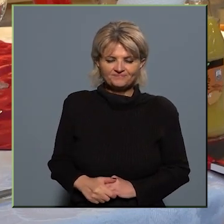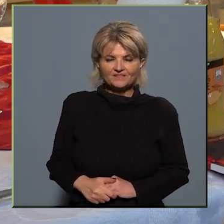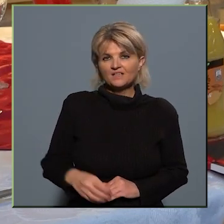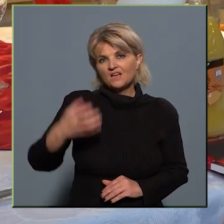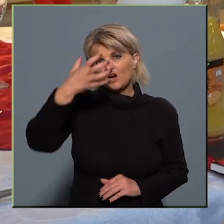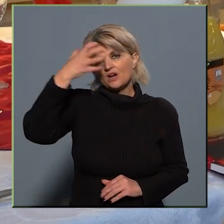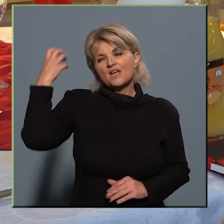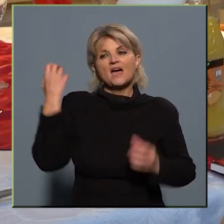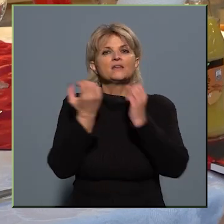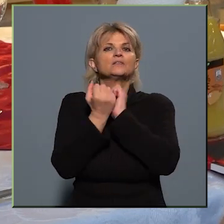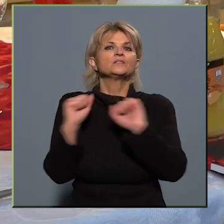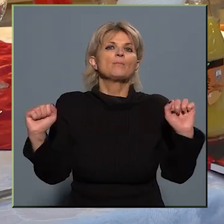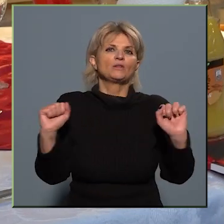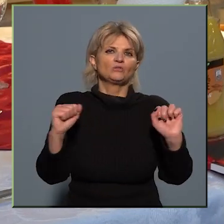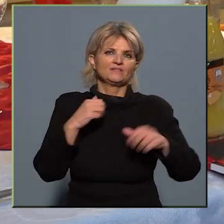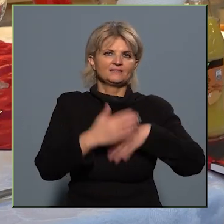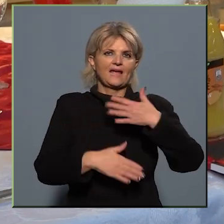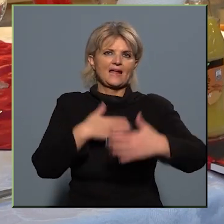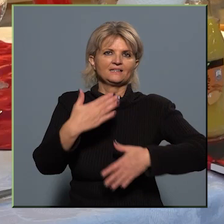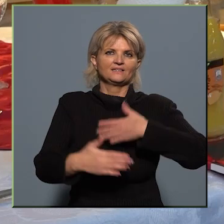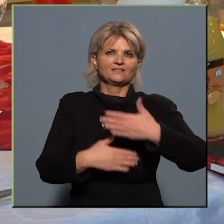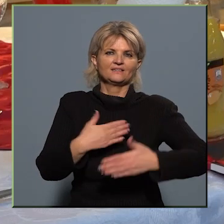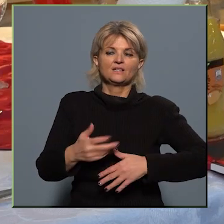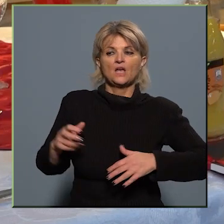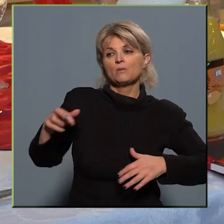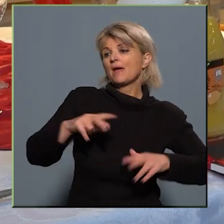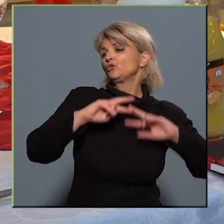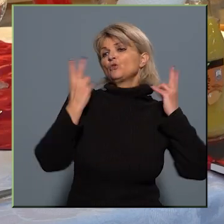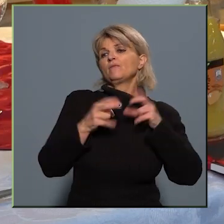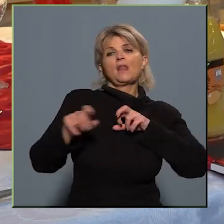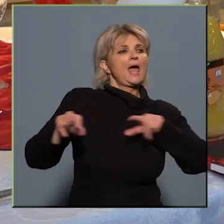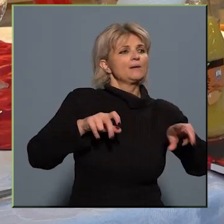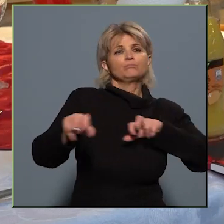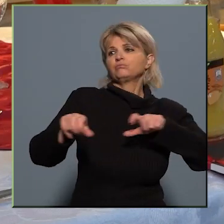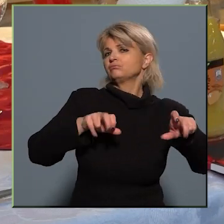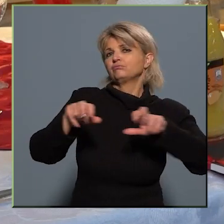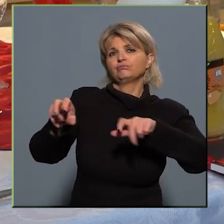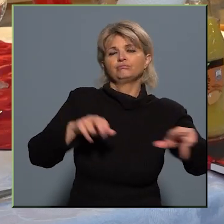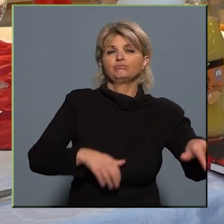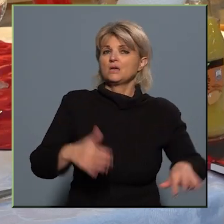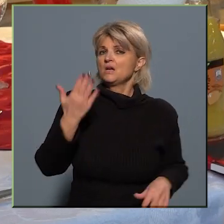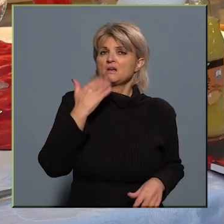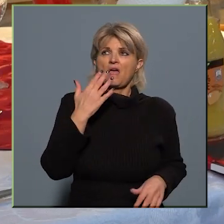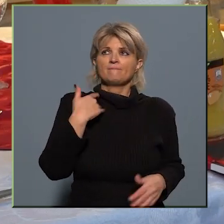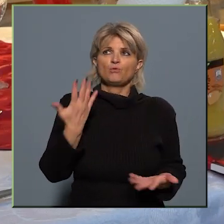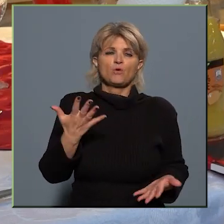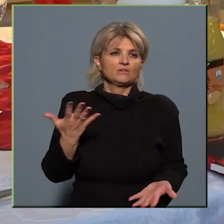nyarak azok meg szabadon teltek, úgyhogy mentünk a világba. Mehettünk,